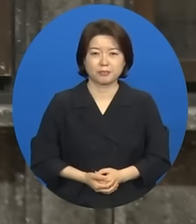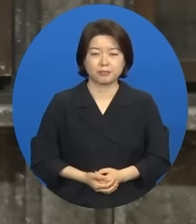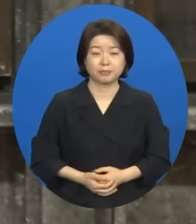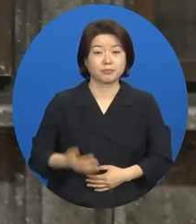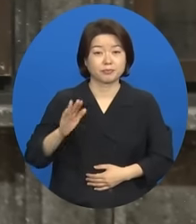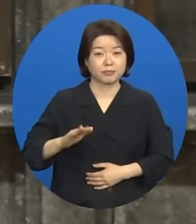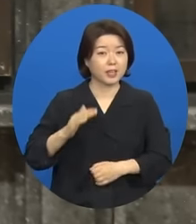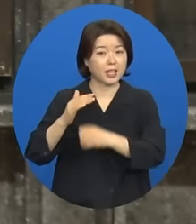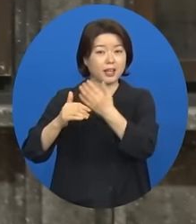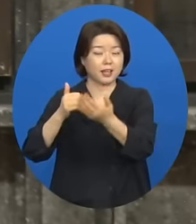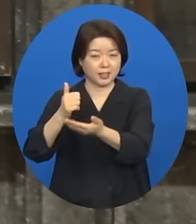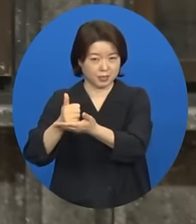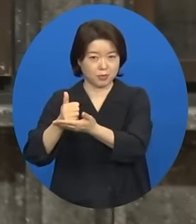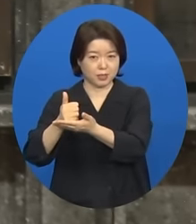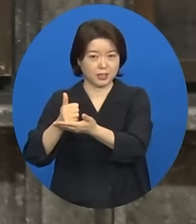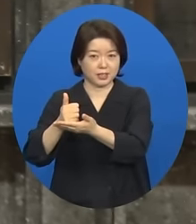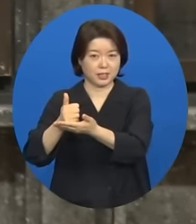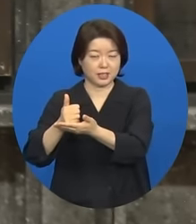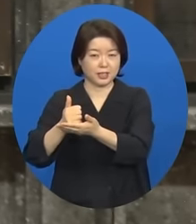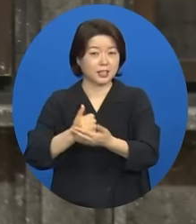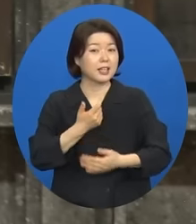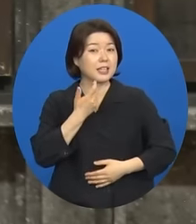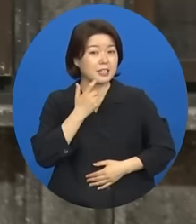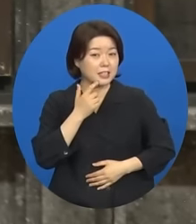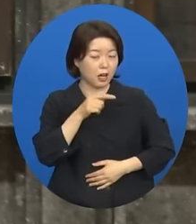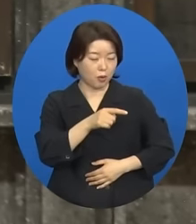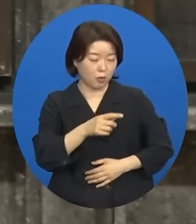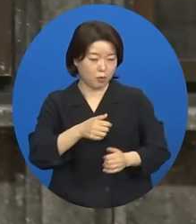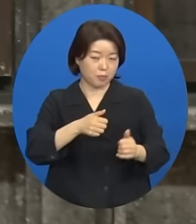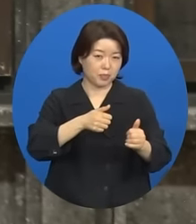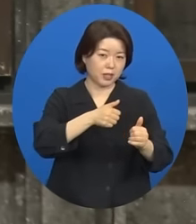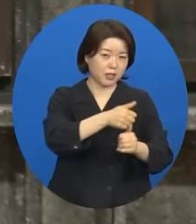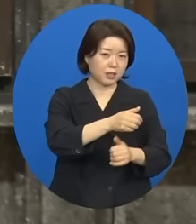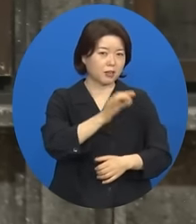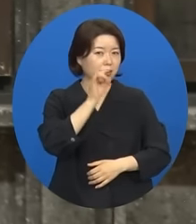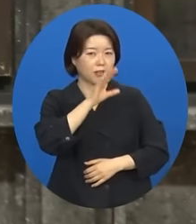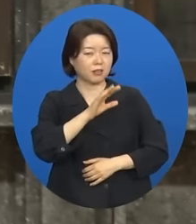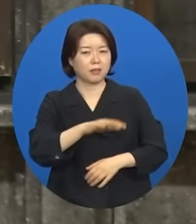근데 정말 하나님은 야곱에게 이길 수가 없었어요.